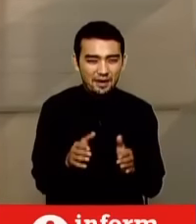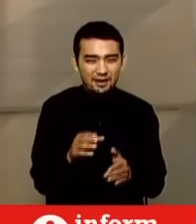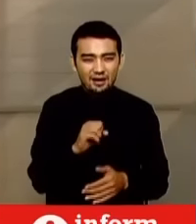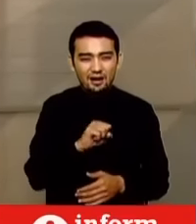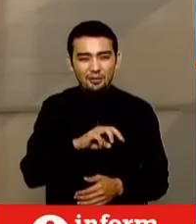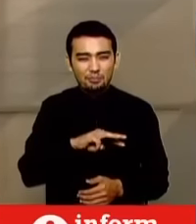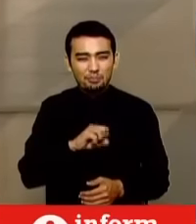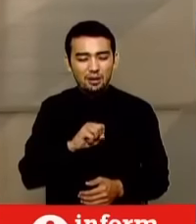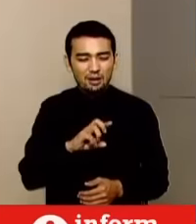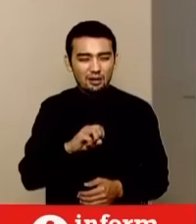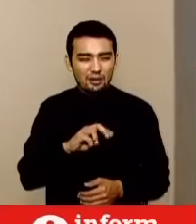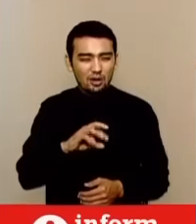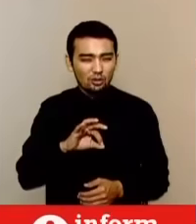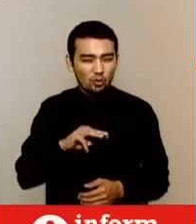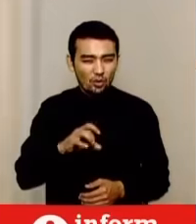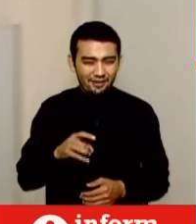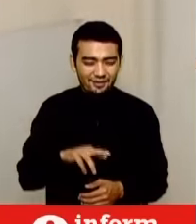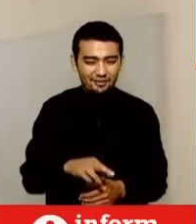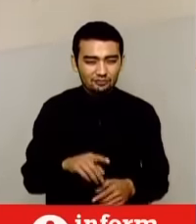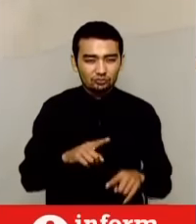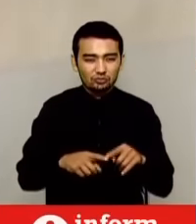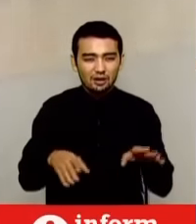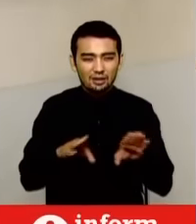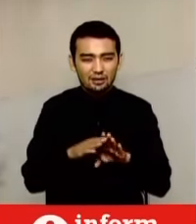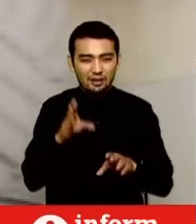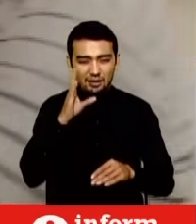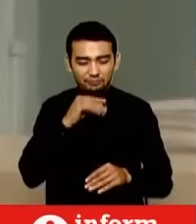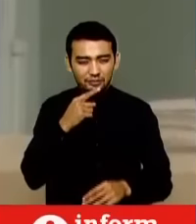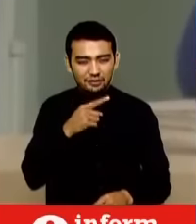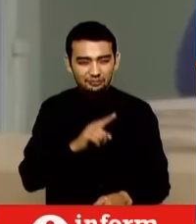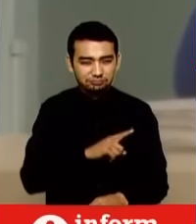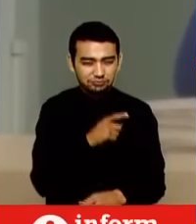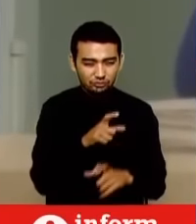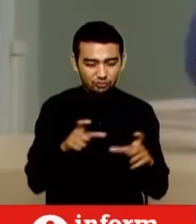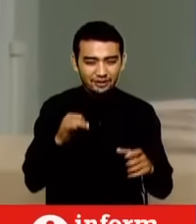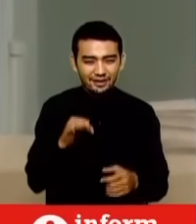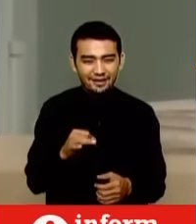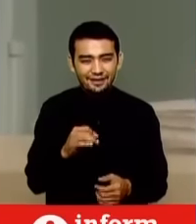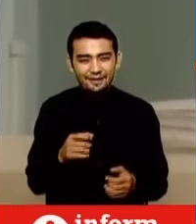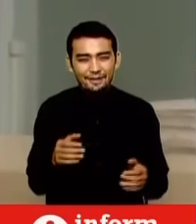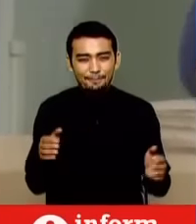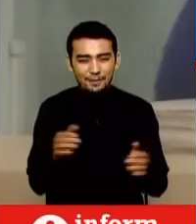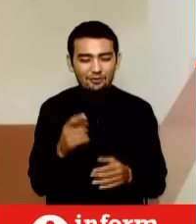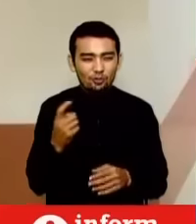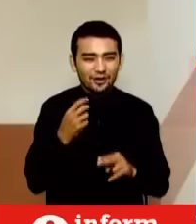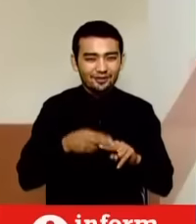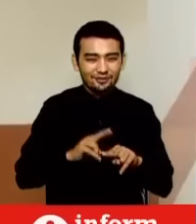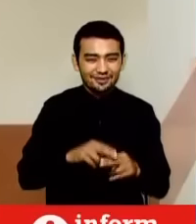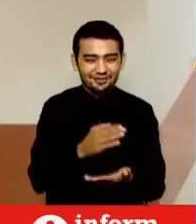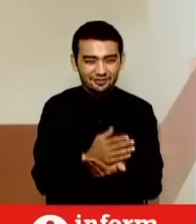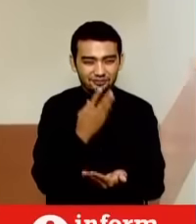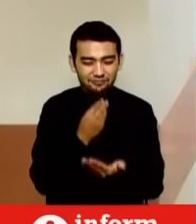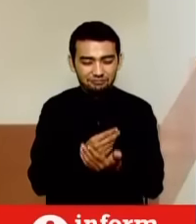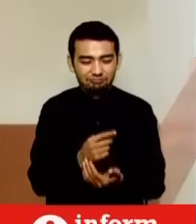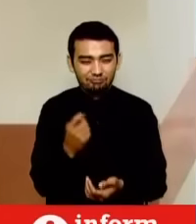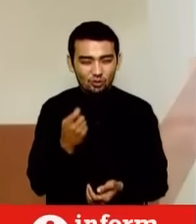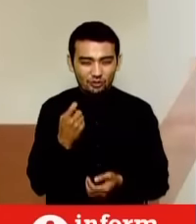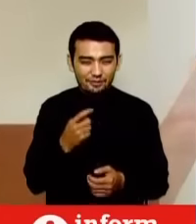амбулатории окажутся под угрозой исчезновения, говорят эксперты. Представители частных клиник сетуют, мол, это не